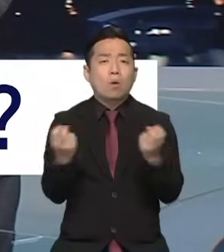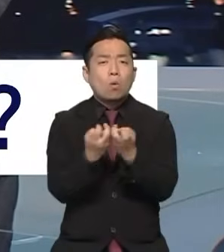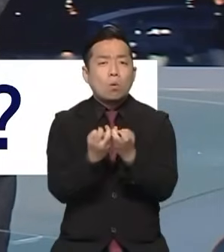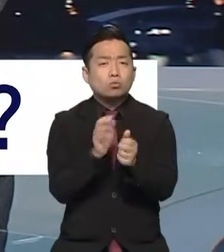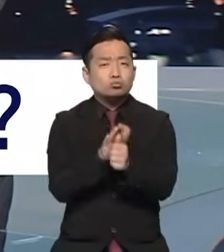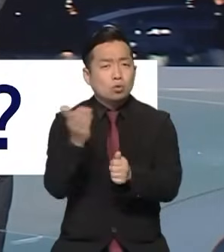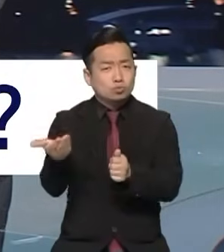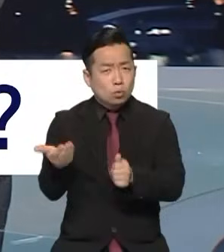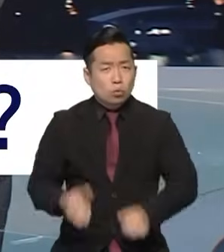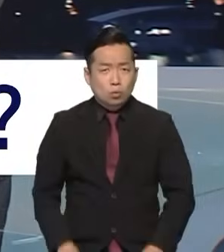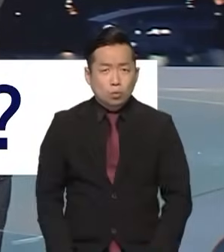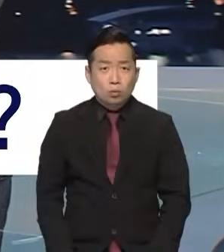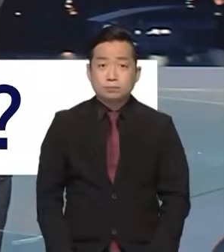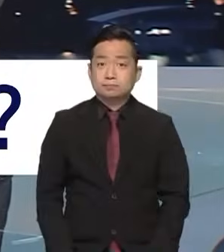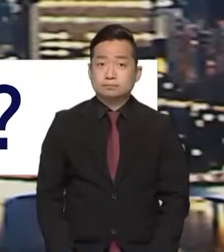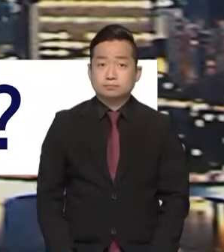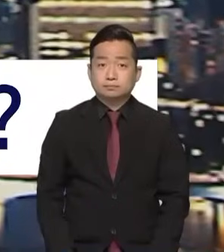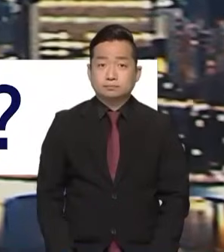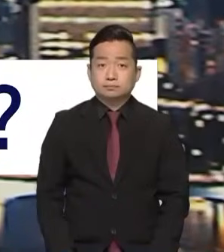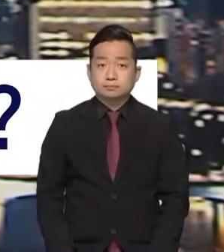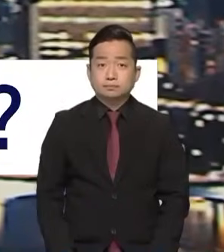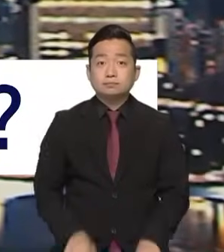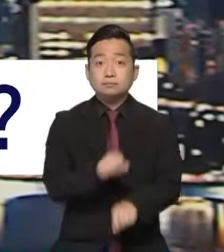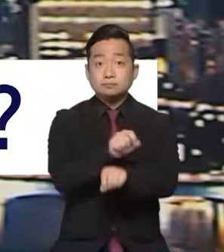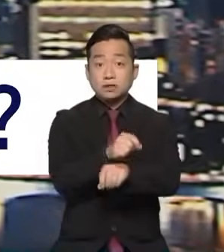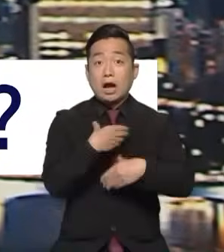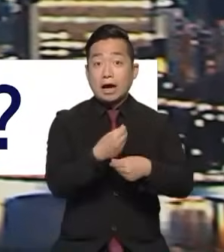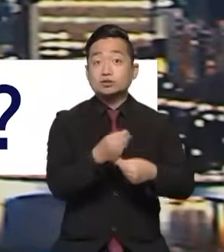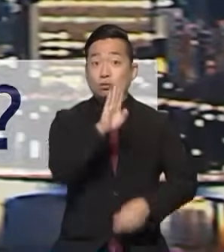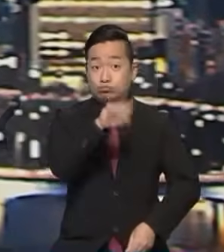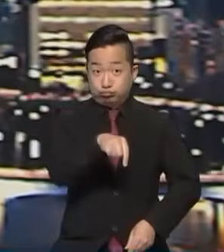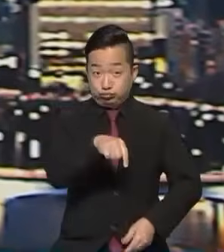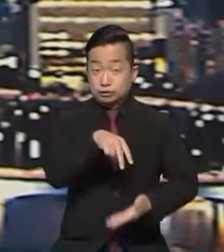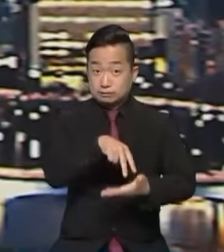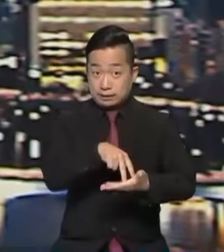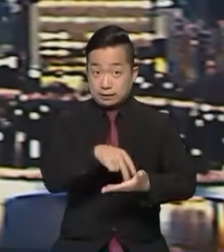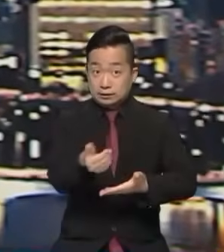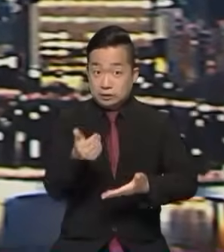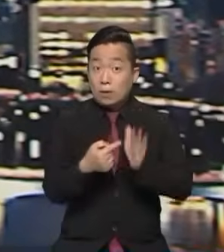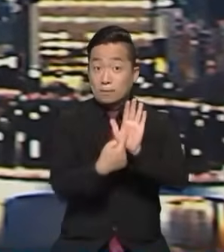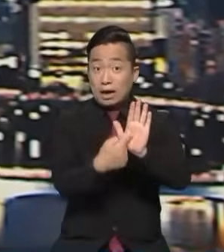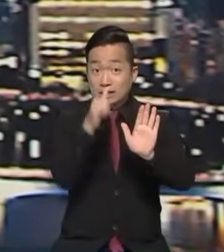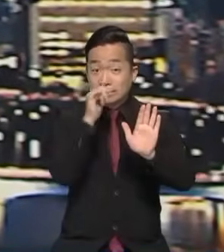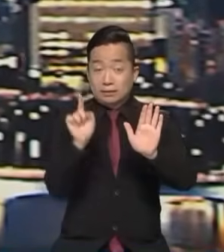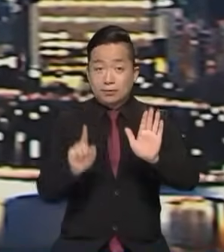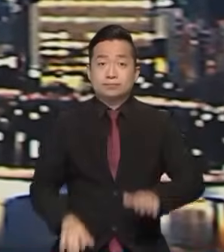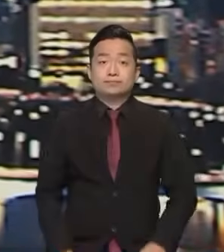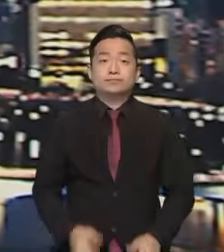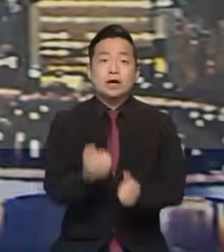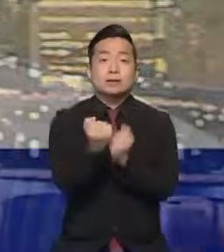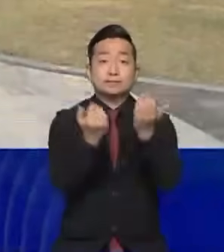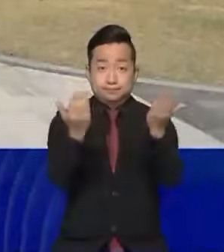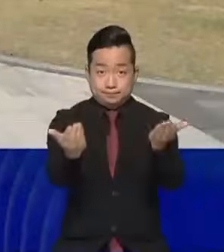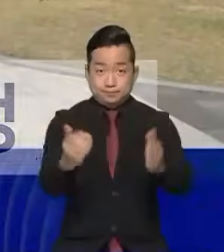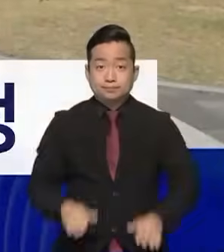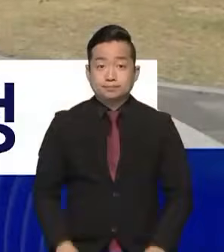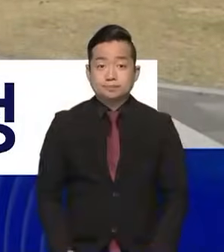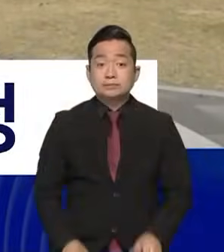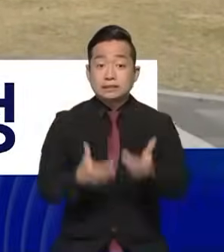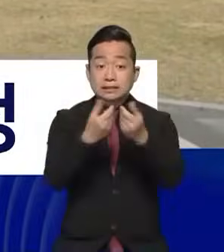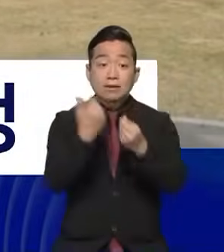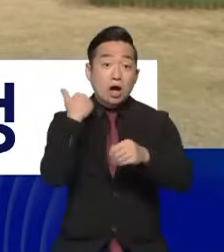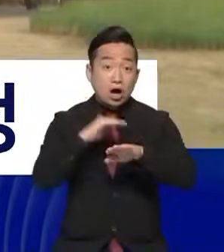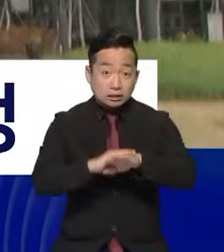대책이 있어야 하는 거 아닙니까? 네. 그래서 이제 행정안전부가 이제 조금 전에 이런 자료를 하나 냈는데요. 네. 설명을 좀 해드리면 확정일자 같은